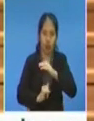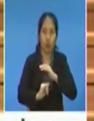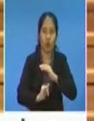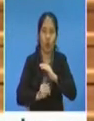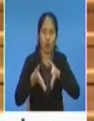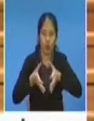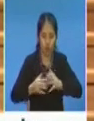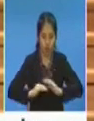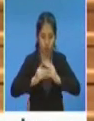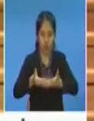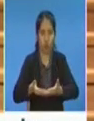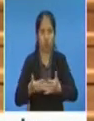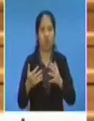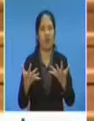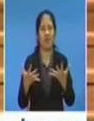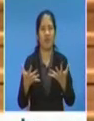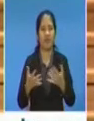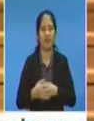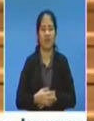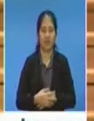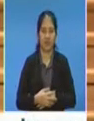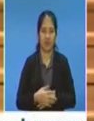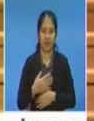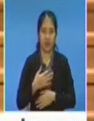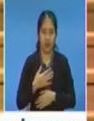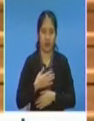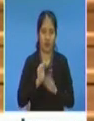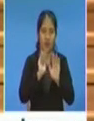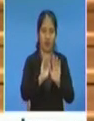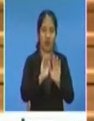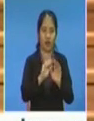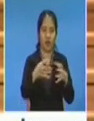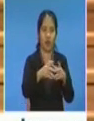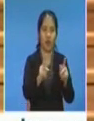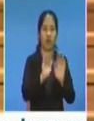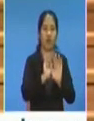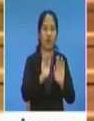ดังนั้นข้อแรกที่ผมจะฝากกับคณะกรรมาธิการก็คือเ